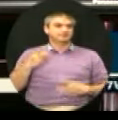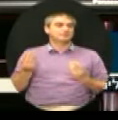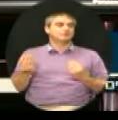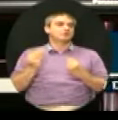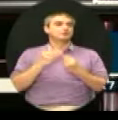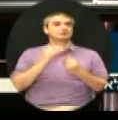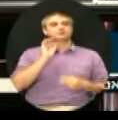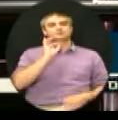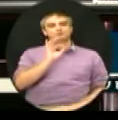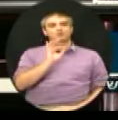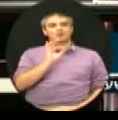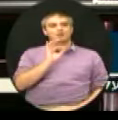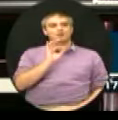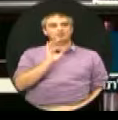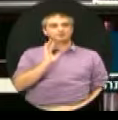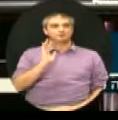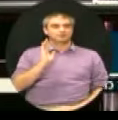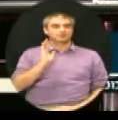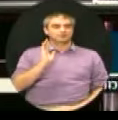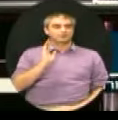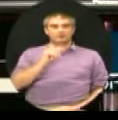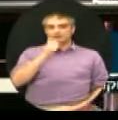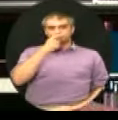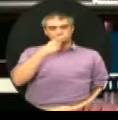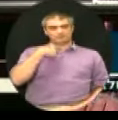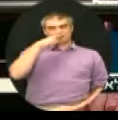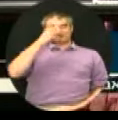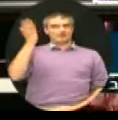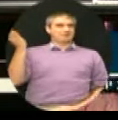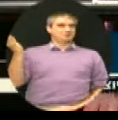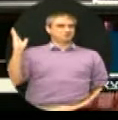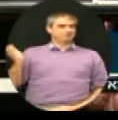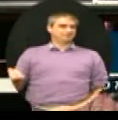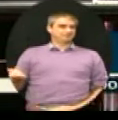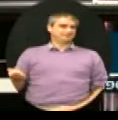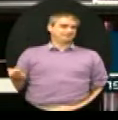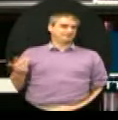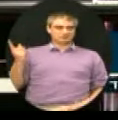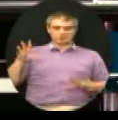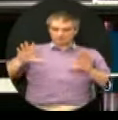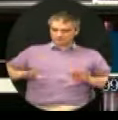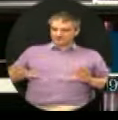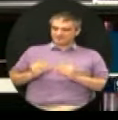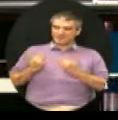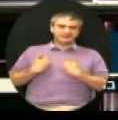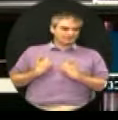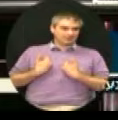והוסיף משלו באופן כזה שקודם כל התגאינו. התגאינו שהוא יושב